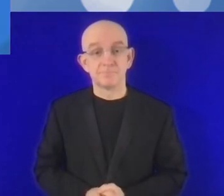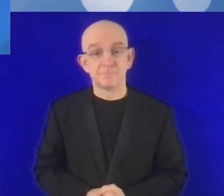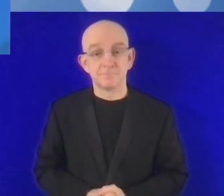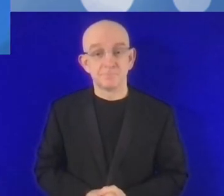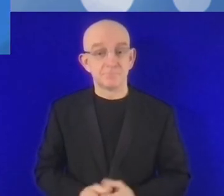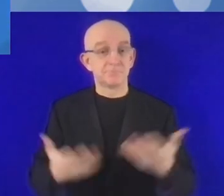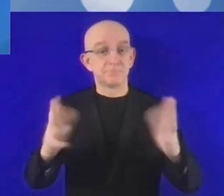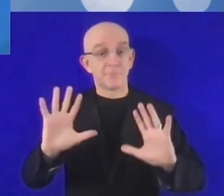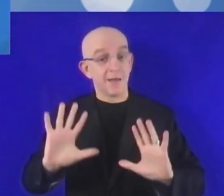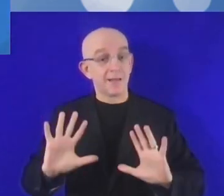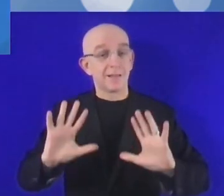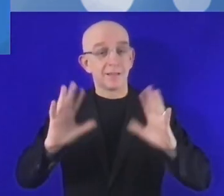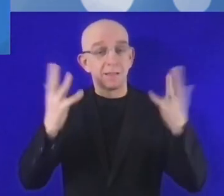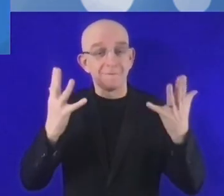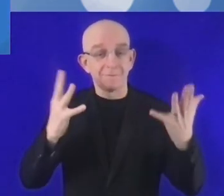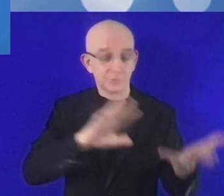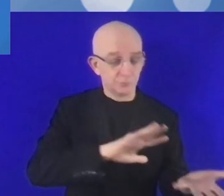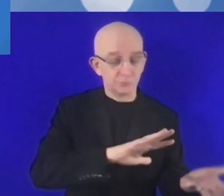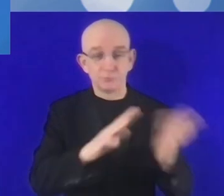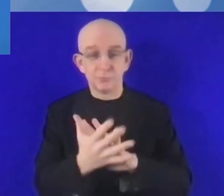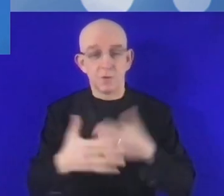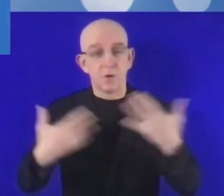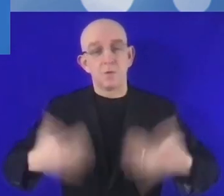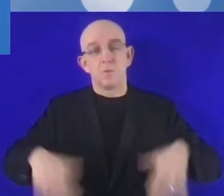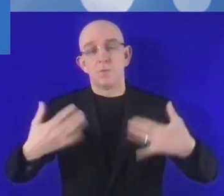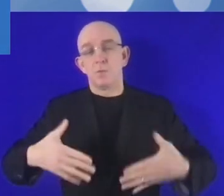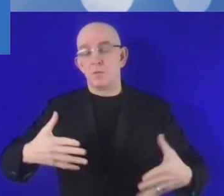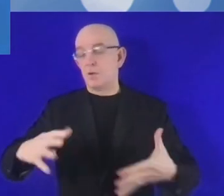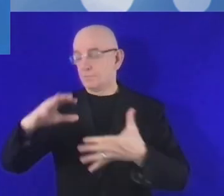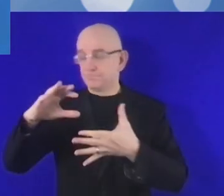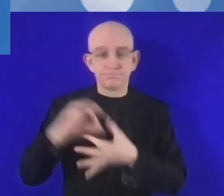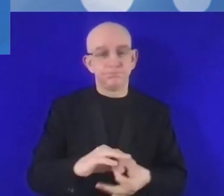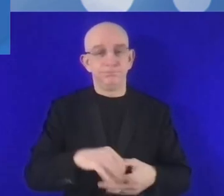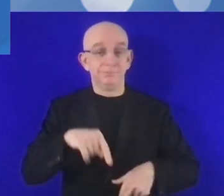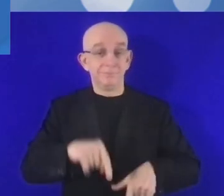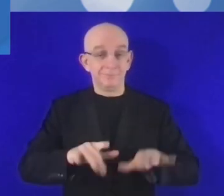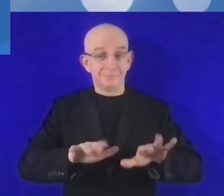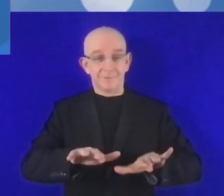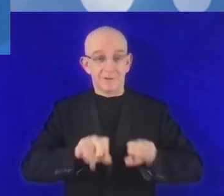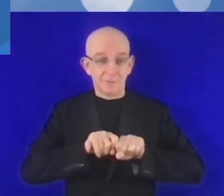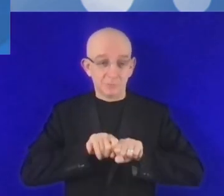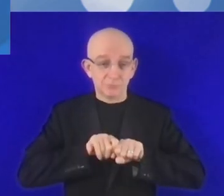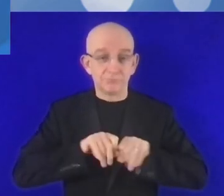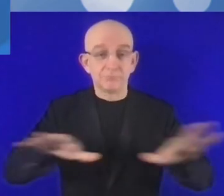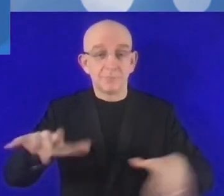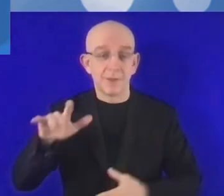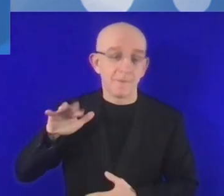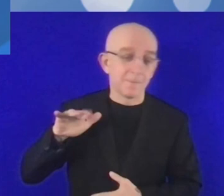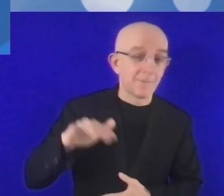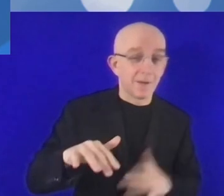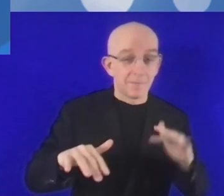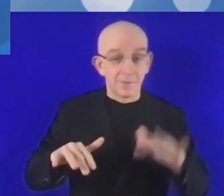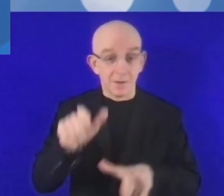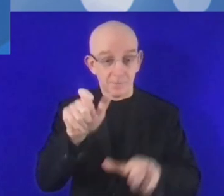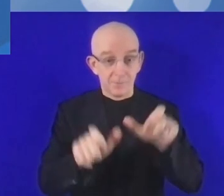Пандемия COVID-19 подчеркнула изменяющую жизнь силу